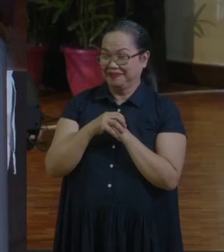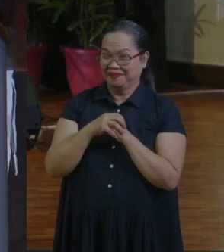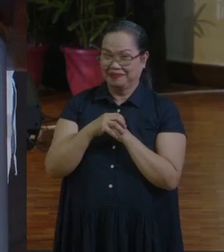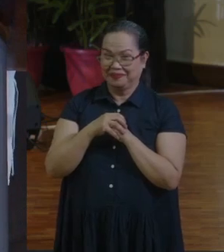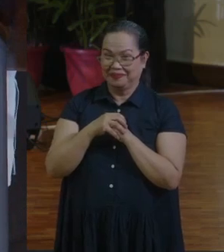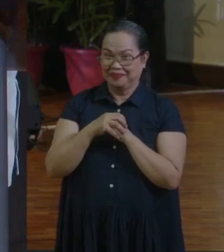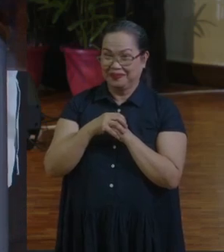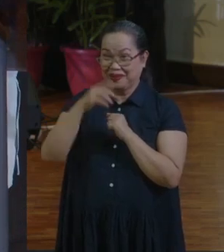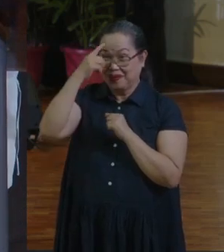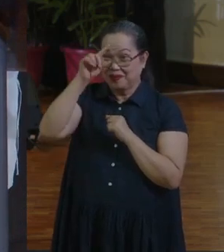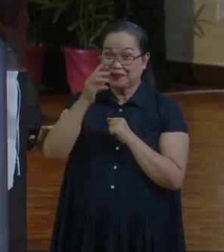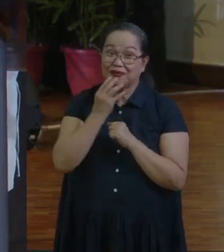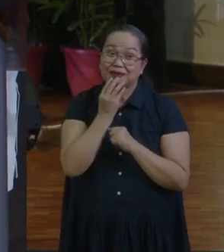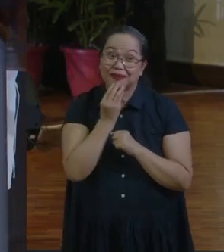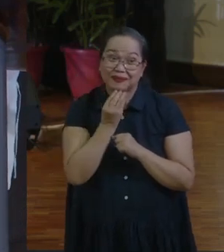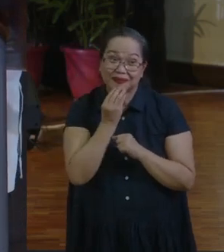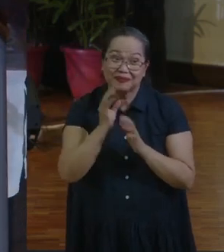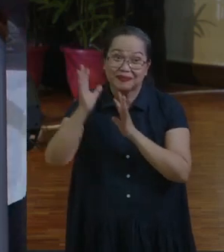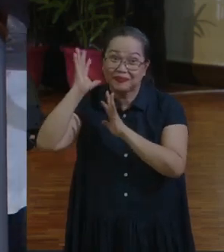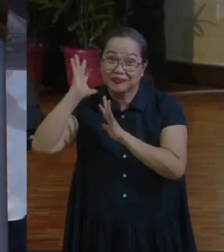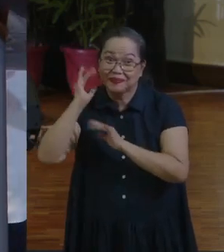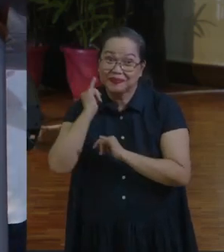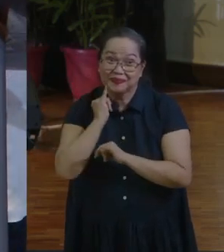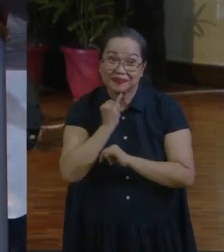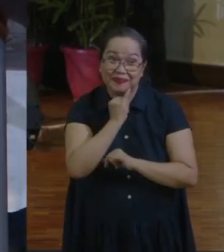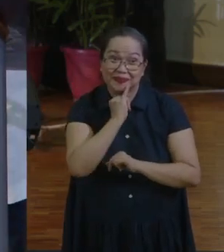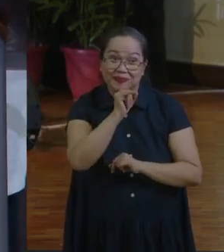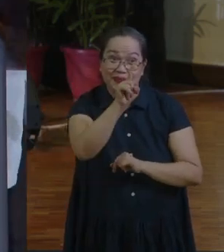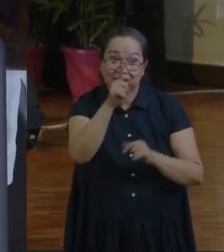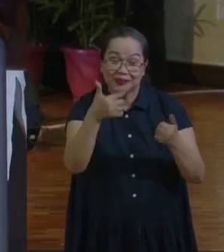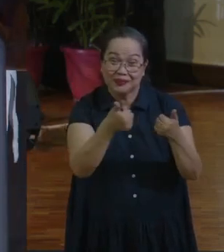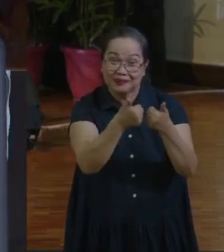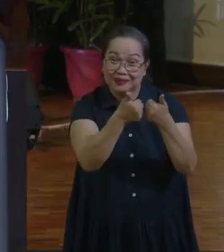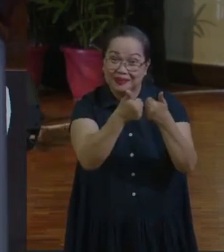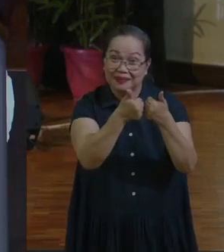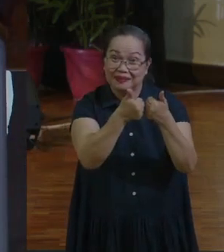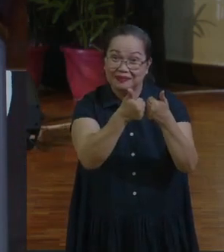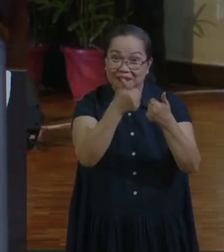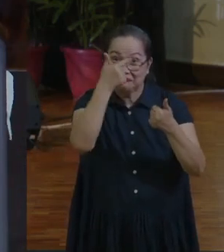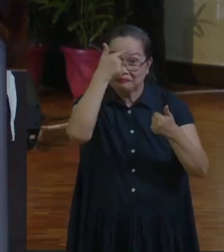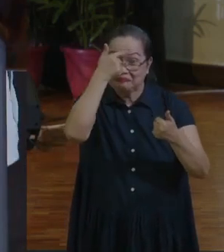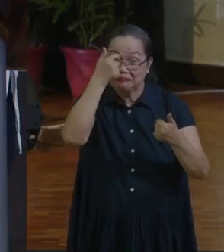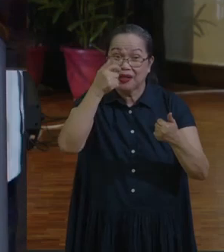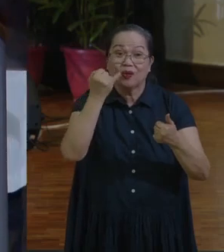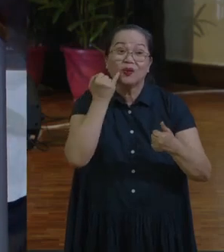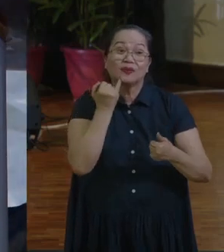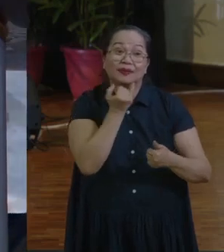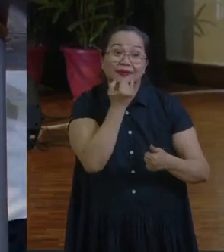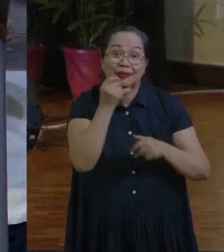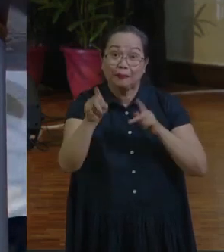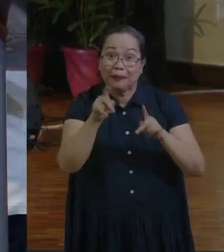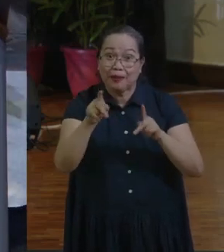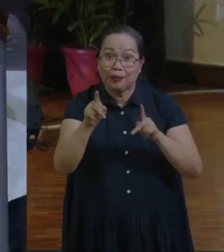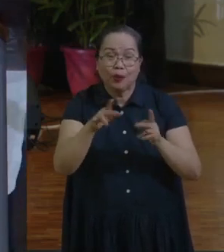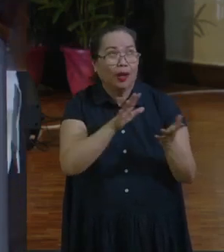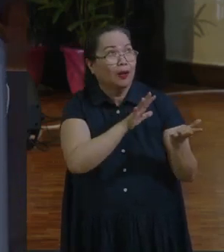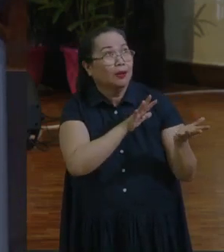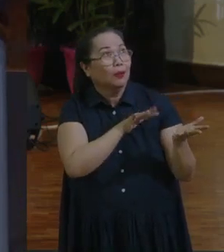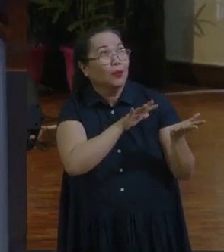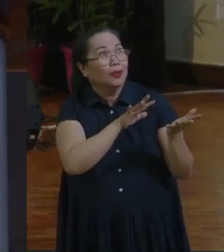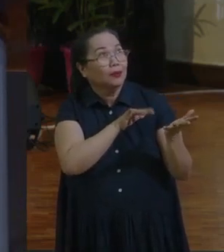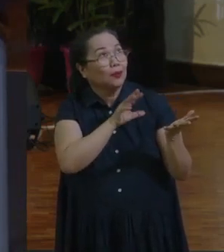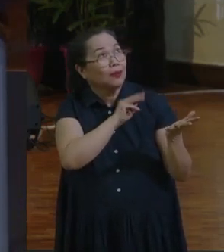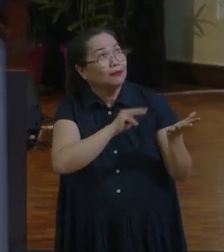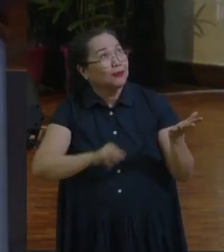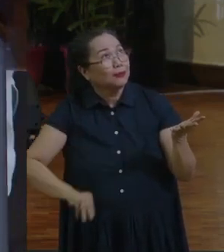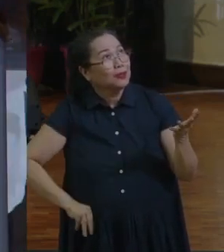Para sa mga Hudyo, noong panahon na iyon, isang hamon ito sapagkat matagal na nilang hinihintay ang